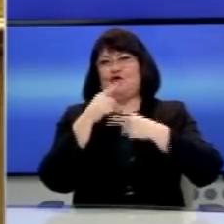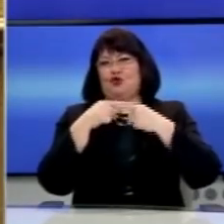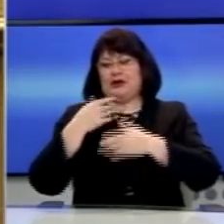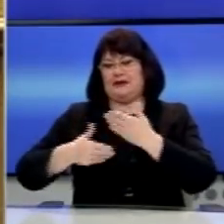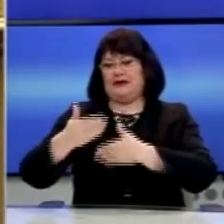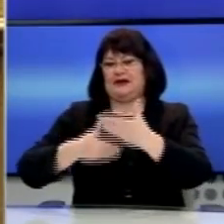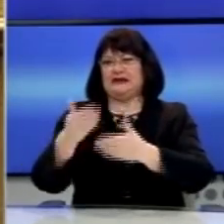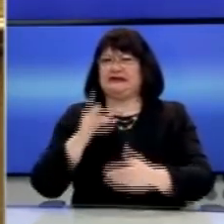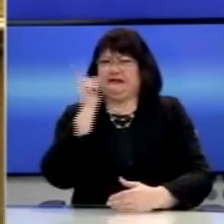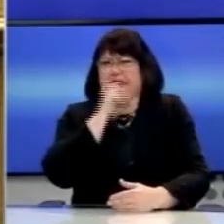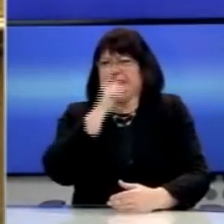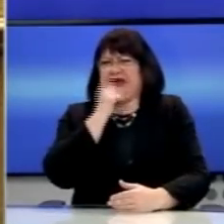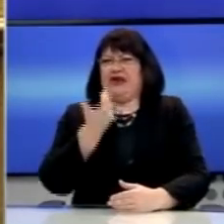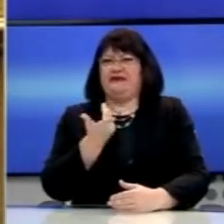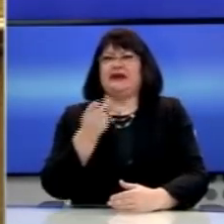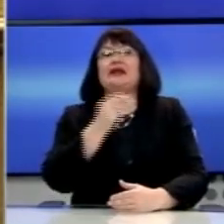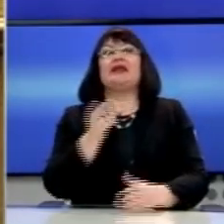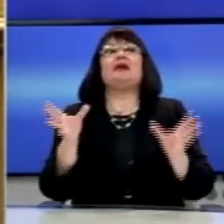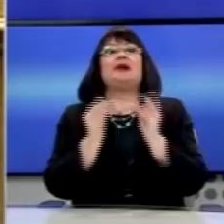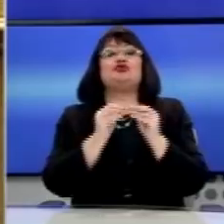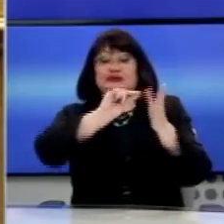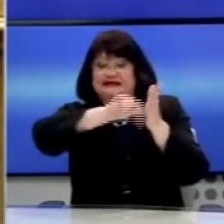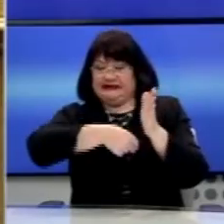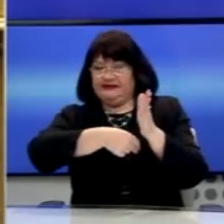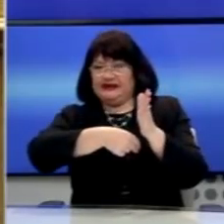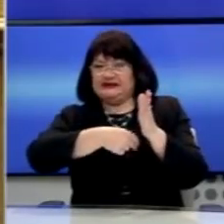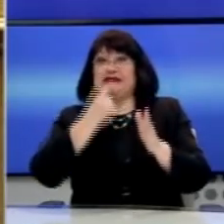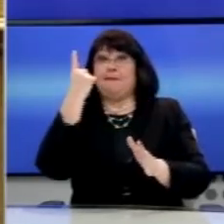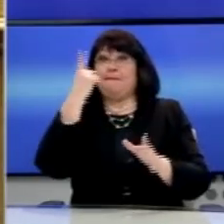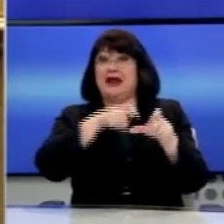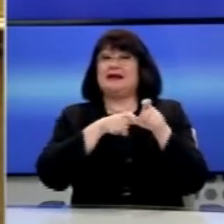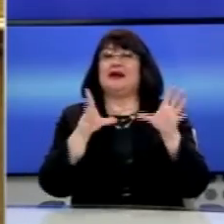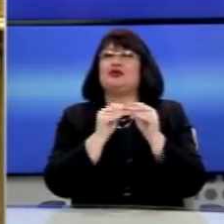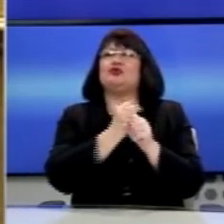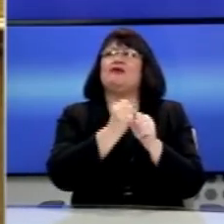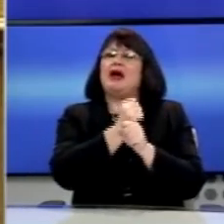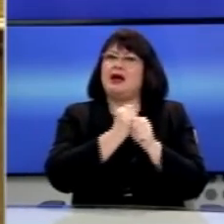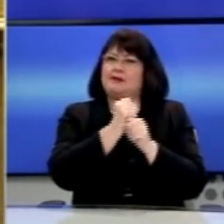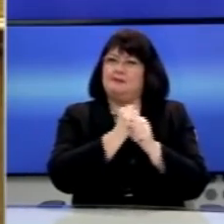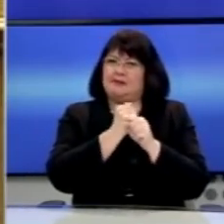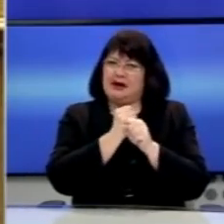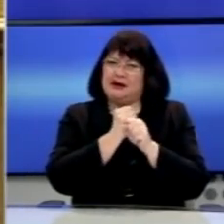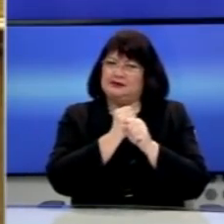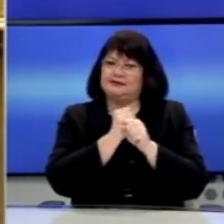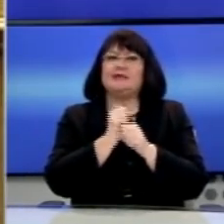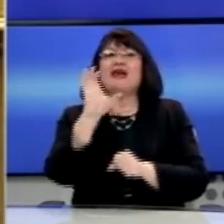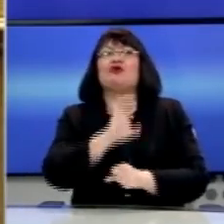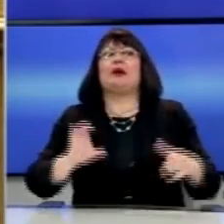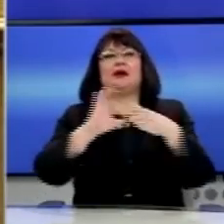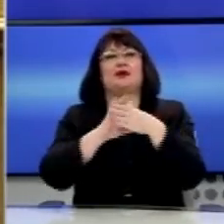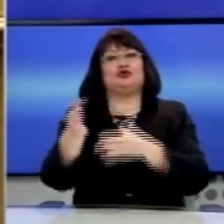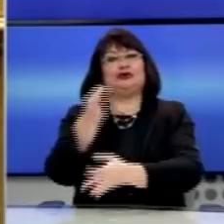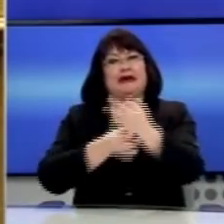διαδικασία παροδία στην περίπτωση της σύμβασης με μια μόνο εταιρεία που, όπως ανακοινώθηκε από την